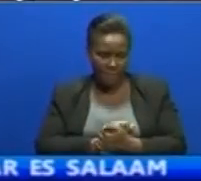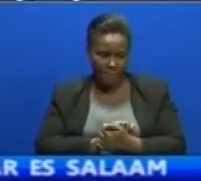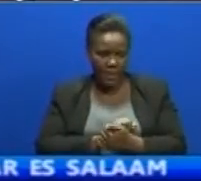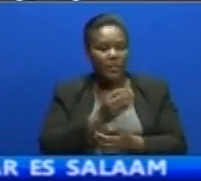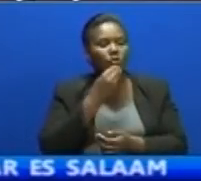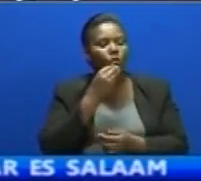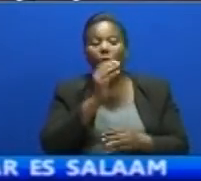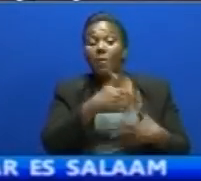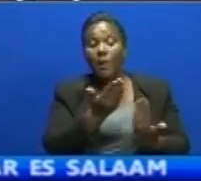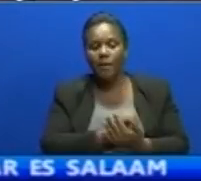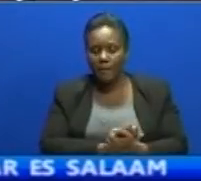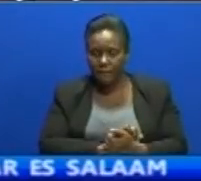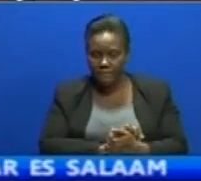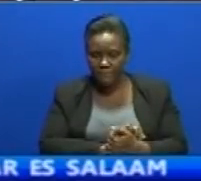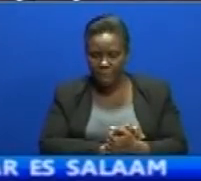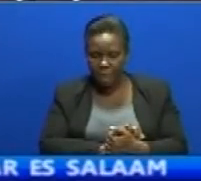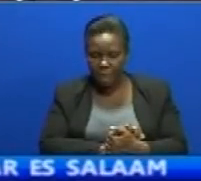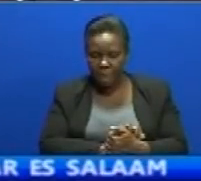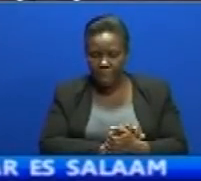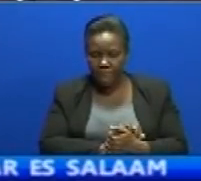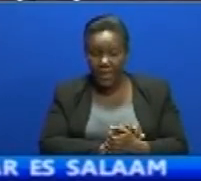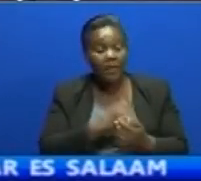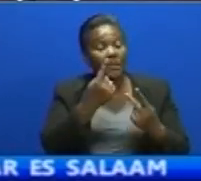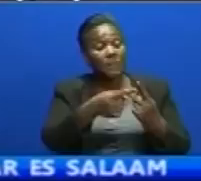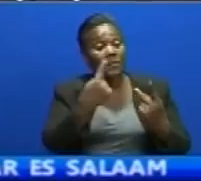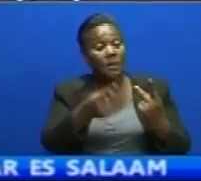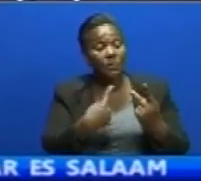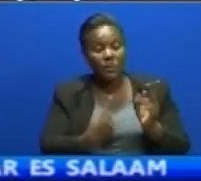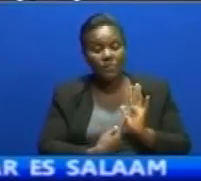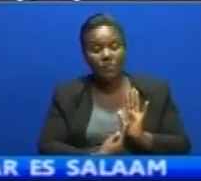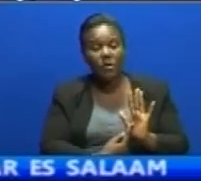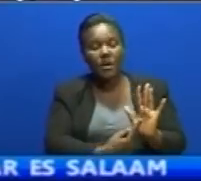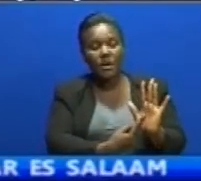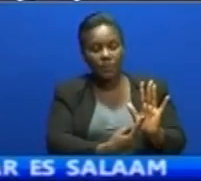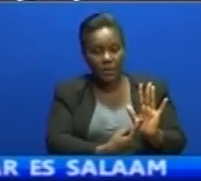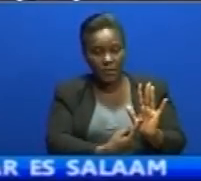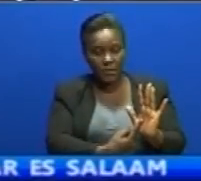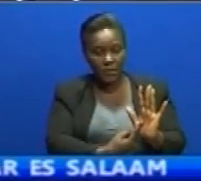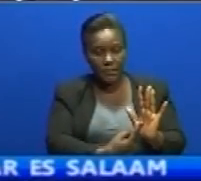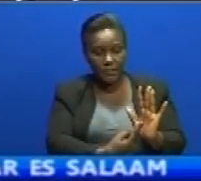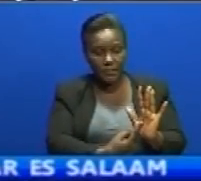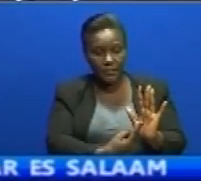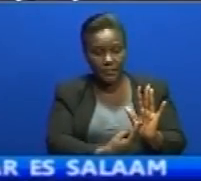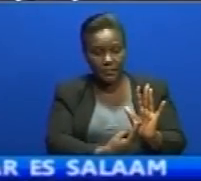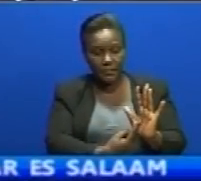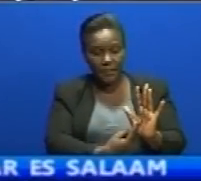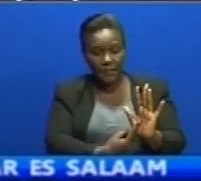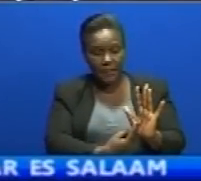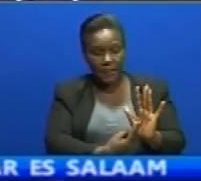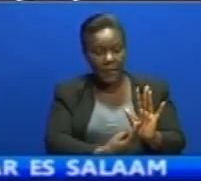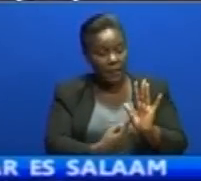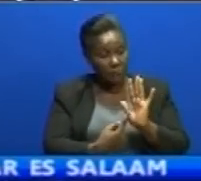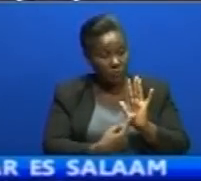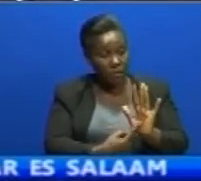chakula, na kwa mfano takwimu zilikuwa zinaonyesha kwamba mwaka huu imekaa kama miaka mitatu hajapata